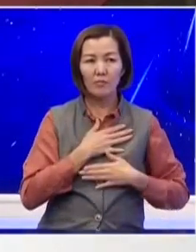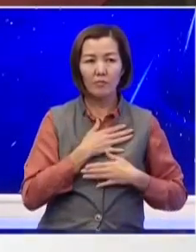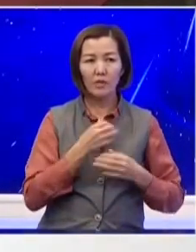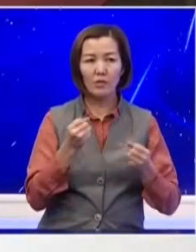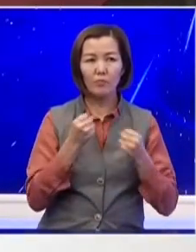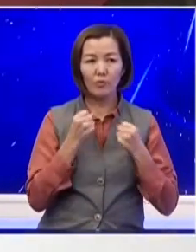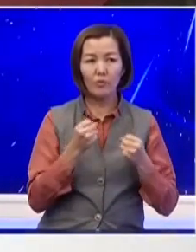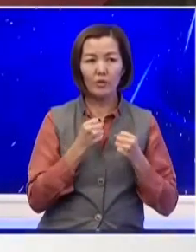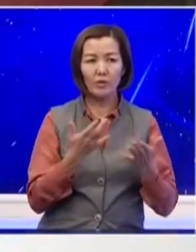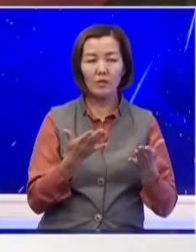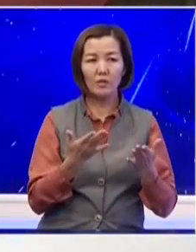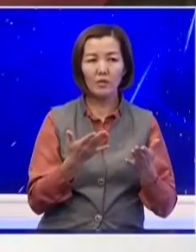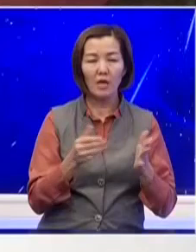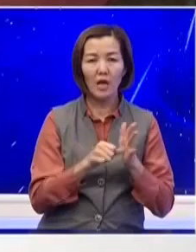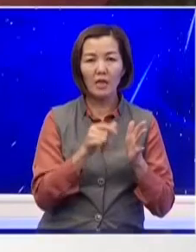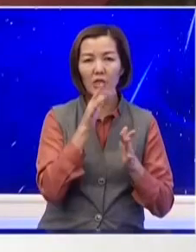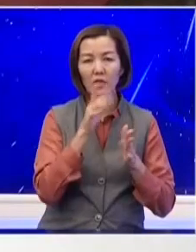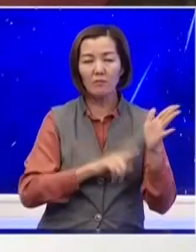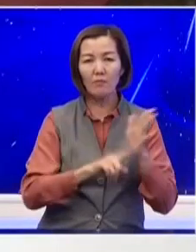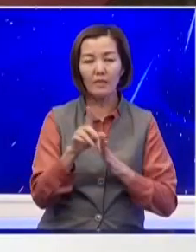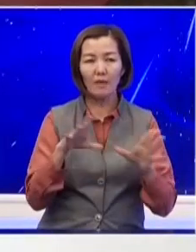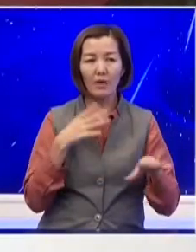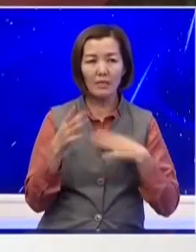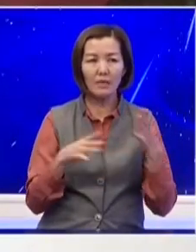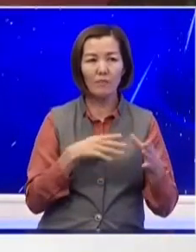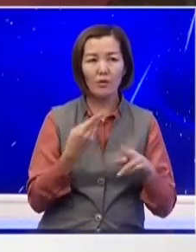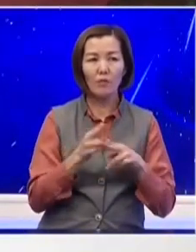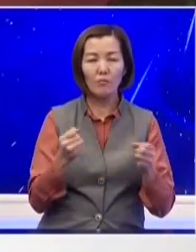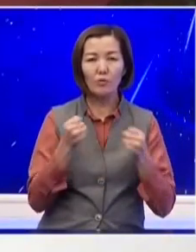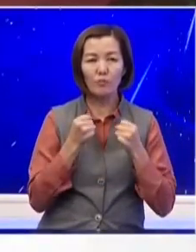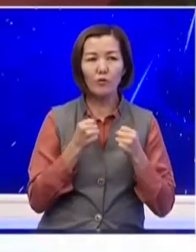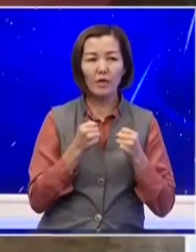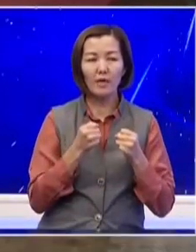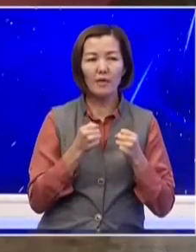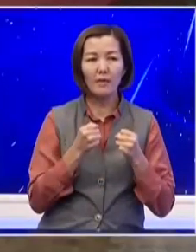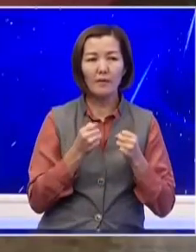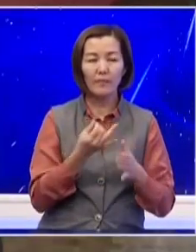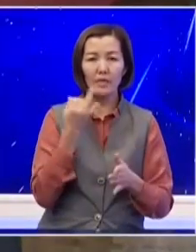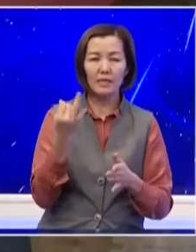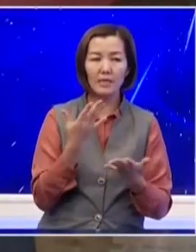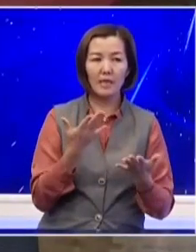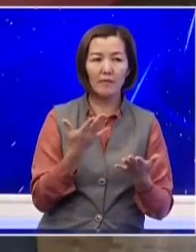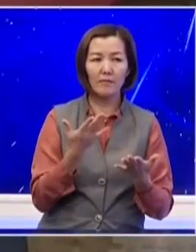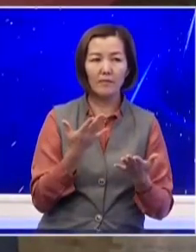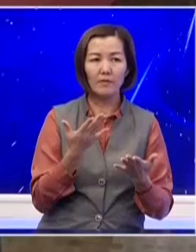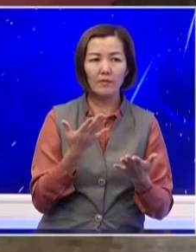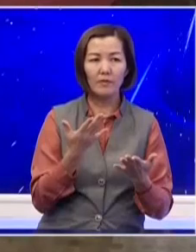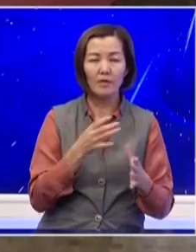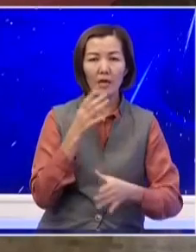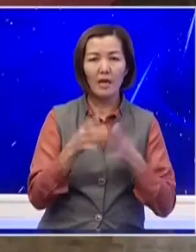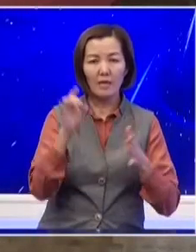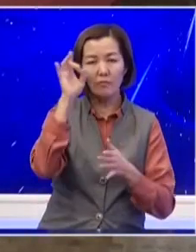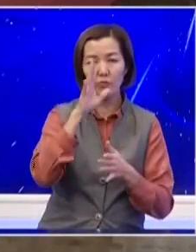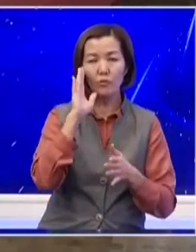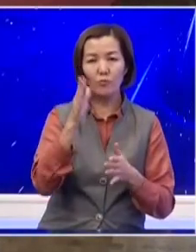6 жасымнан бастап қатысам. Бұл спортқа мен тұрған жолым себебі мен осы спортта әлем чемпионы болып